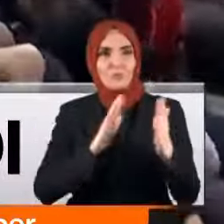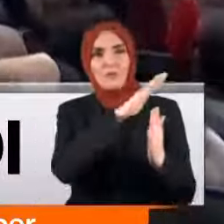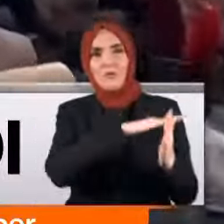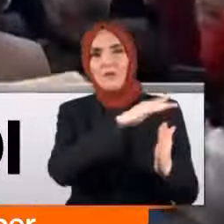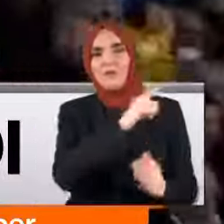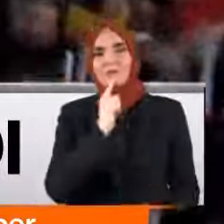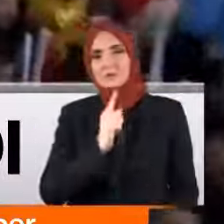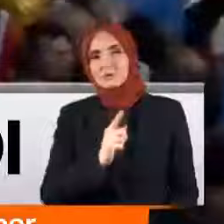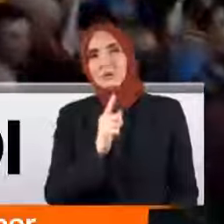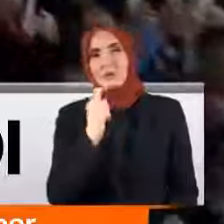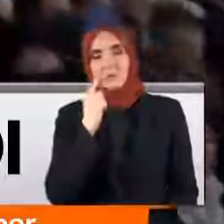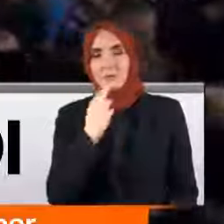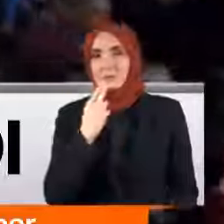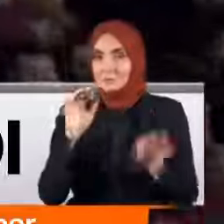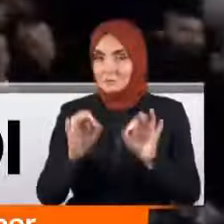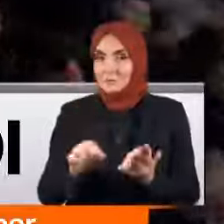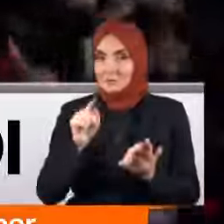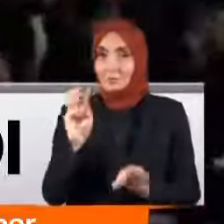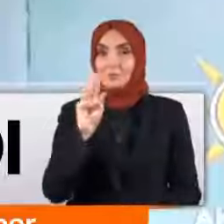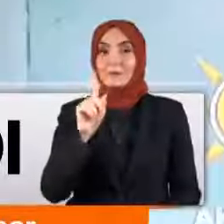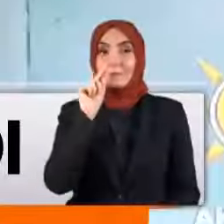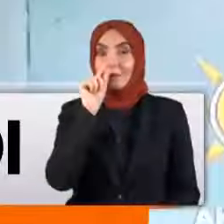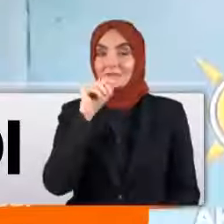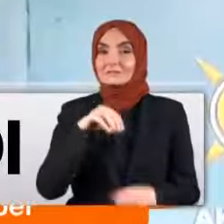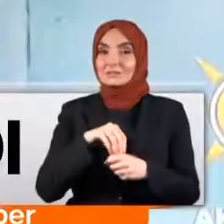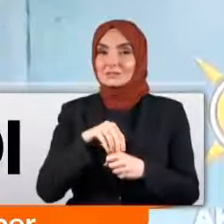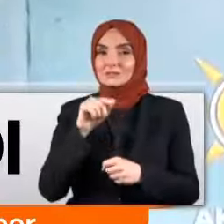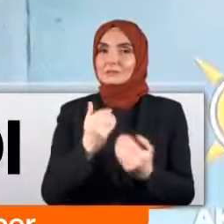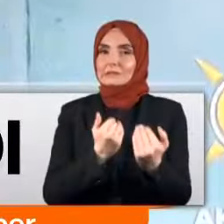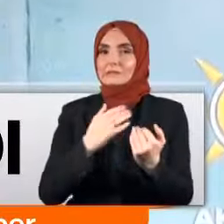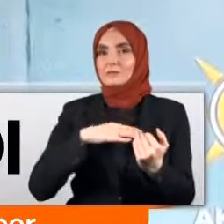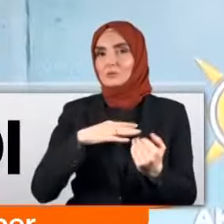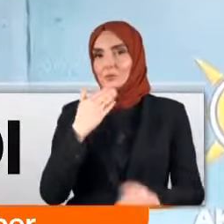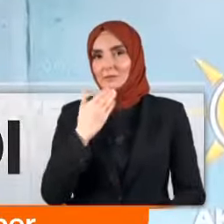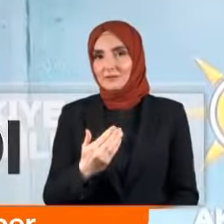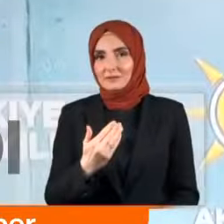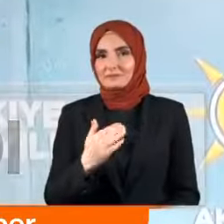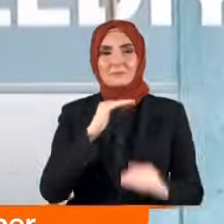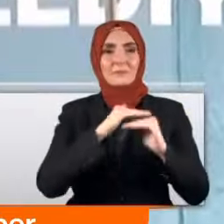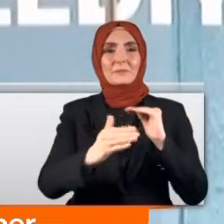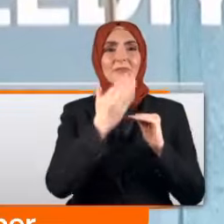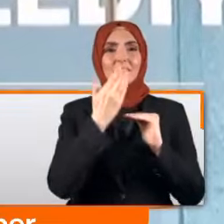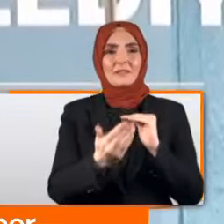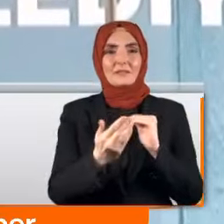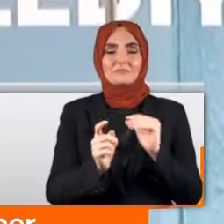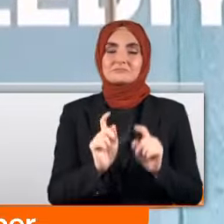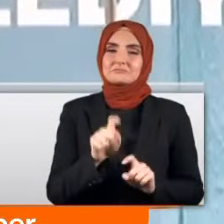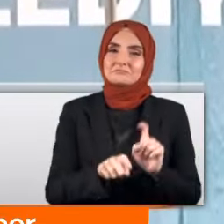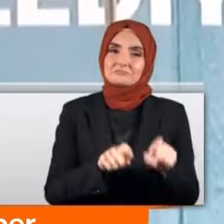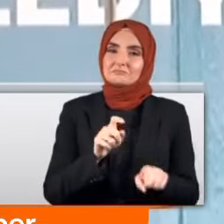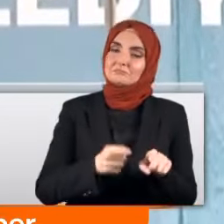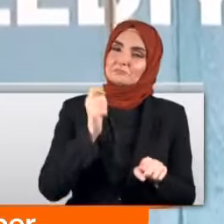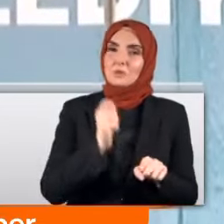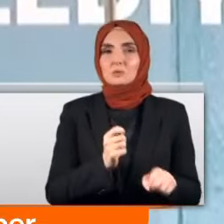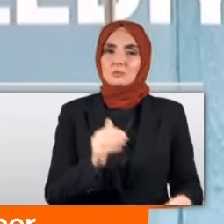Erdoğan, Adana'dan 31 Mart için destek istedi. Milleti tıpış tıpış sandığa gidip oy